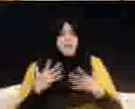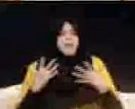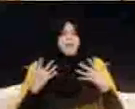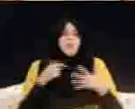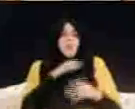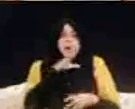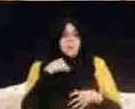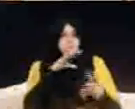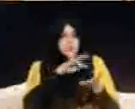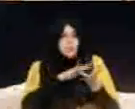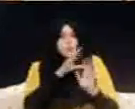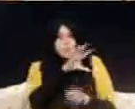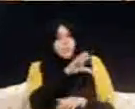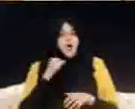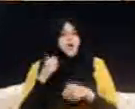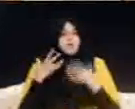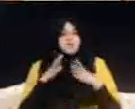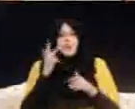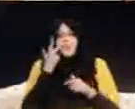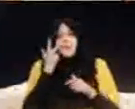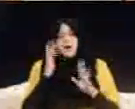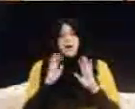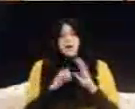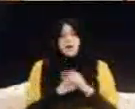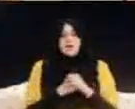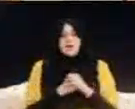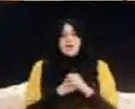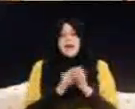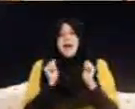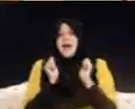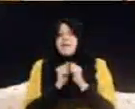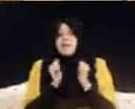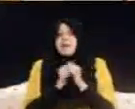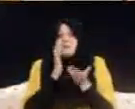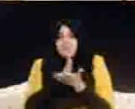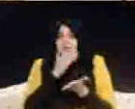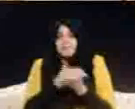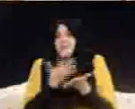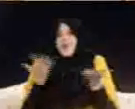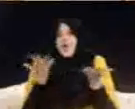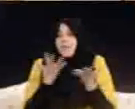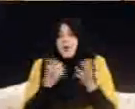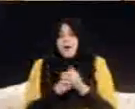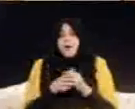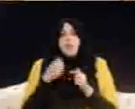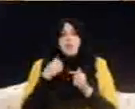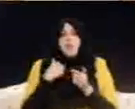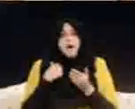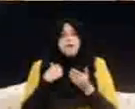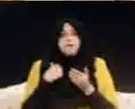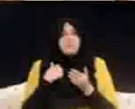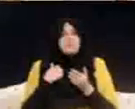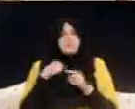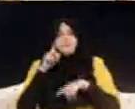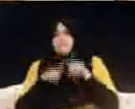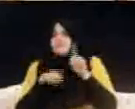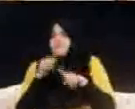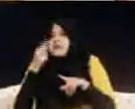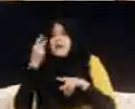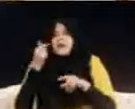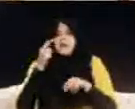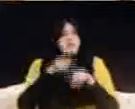أنا ناخذه أستأثر به عن طريق قواعد التخارج. هي تتنازل عن بعض ما